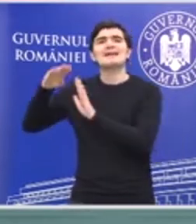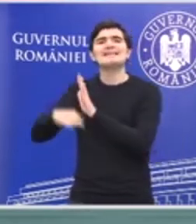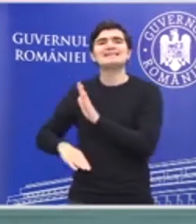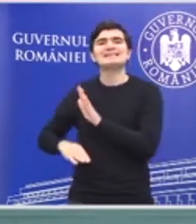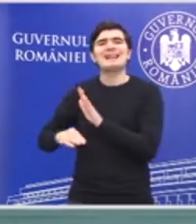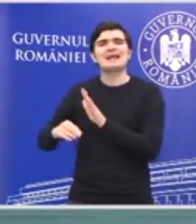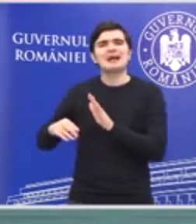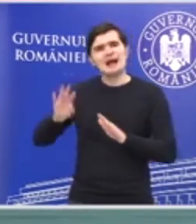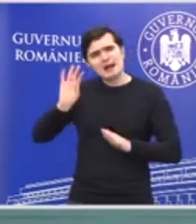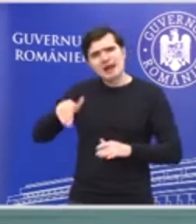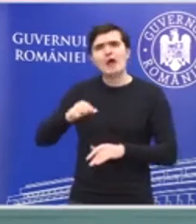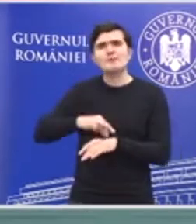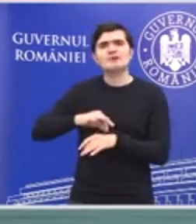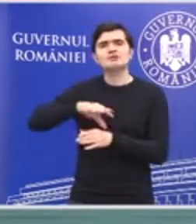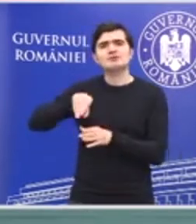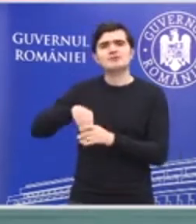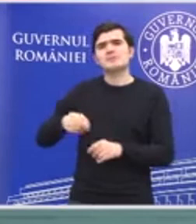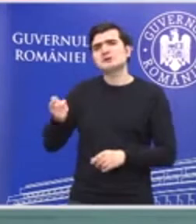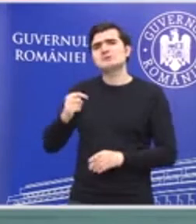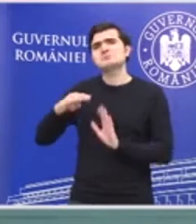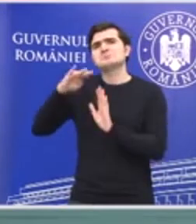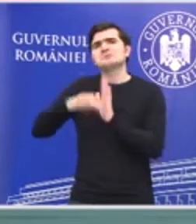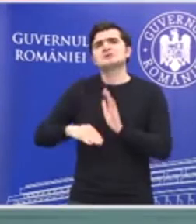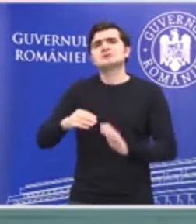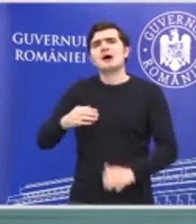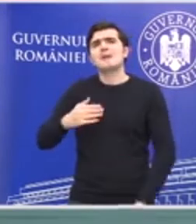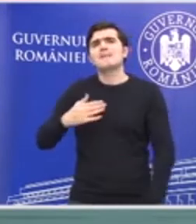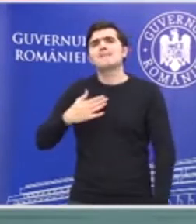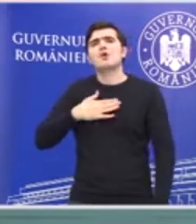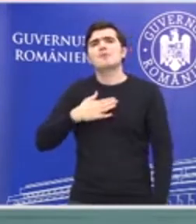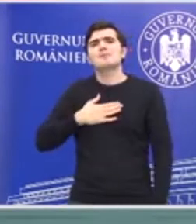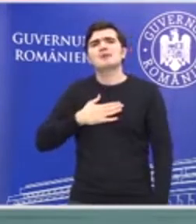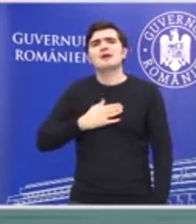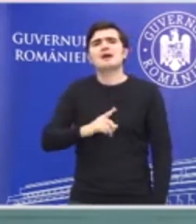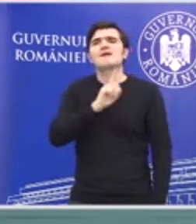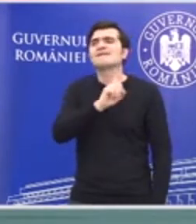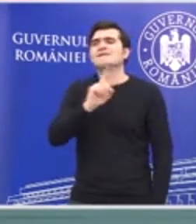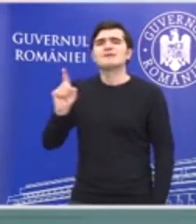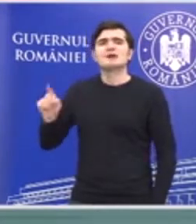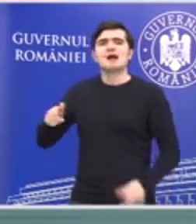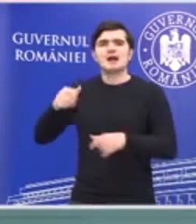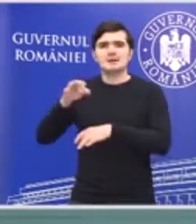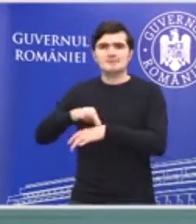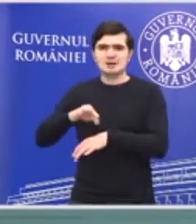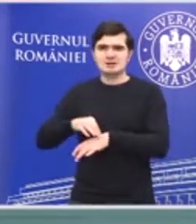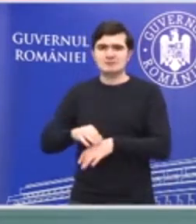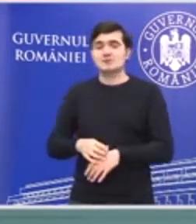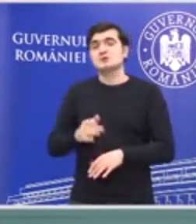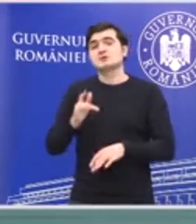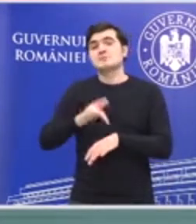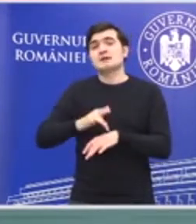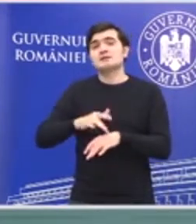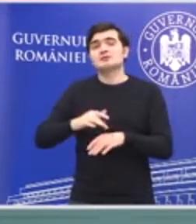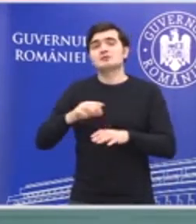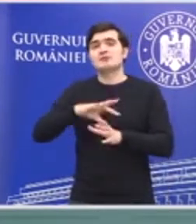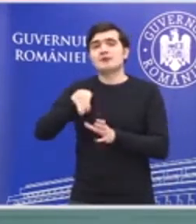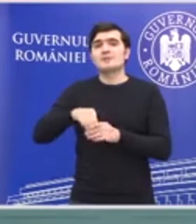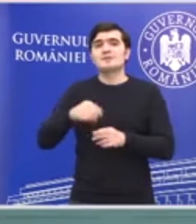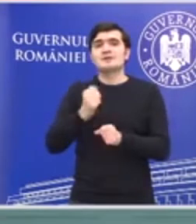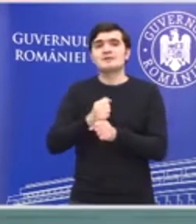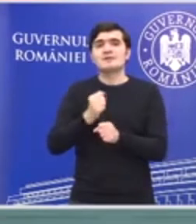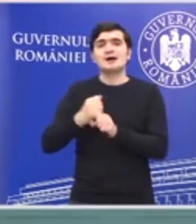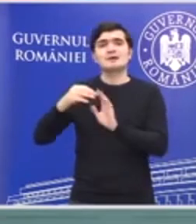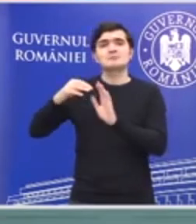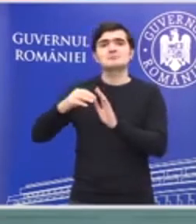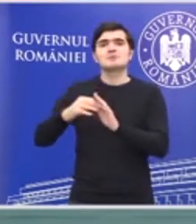medicii de familie din lista proprie a fiecărui medic. Ca atare, medicii de familie fac catagrafia pacienților din